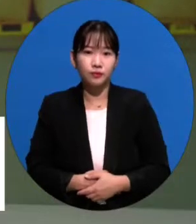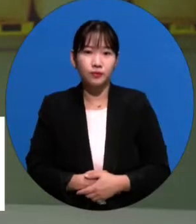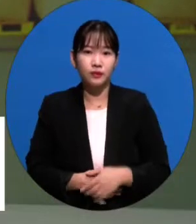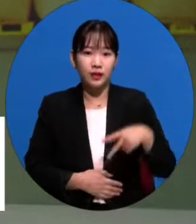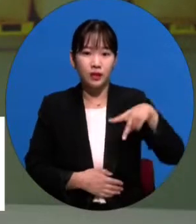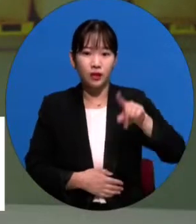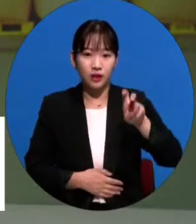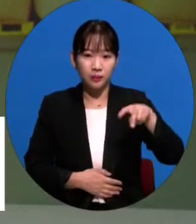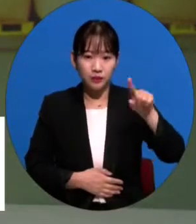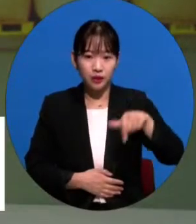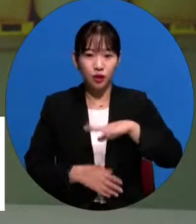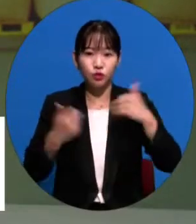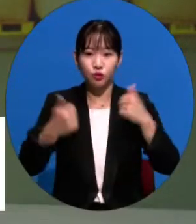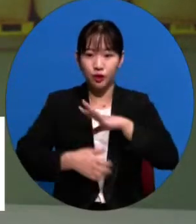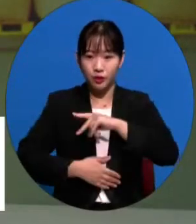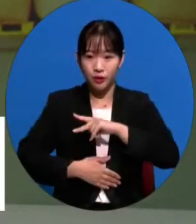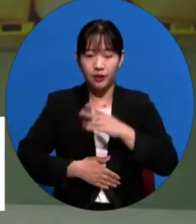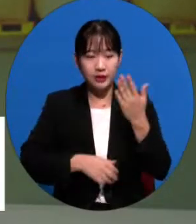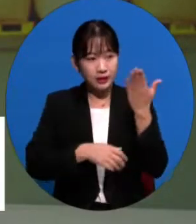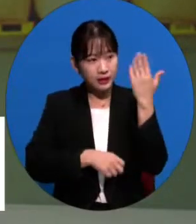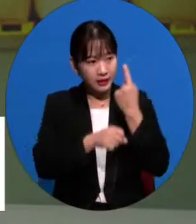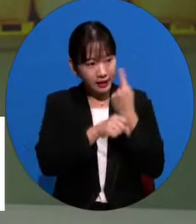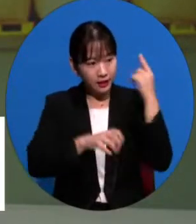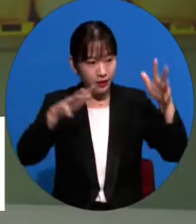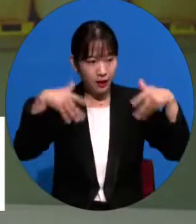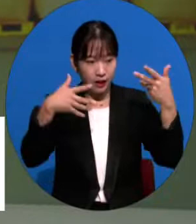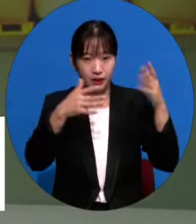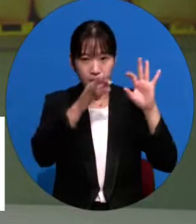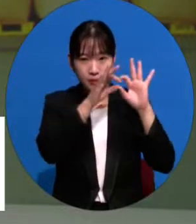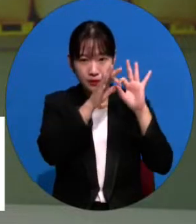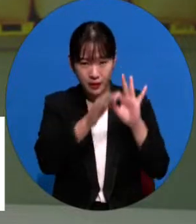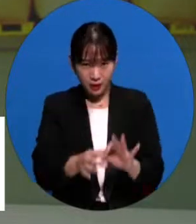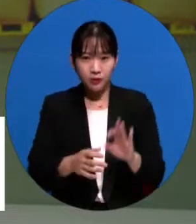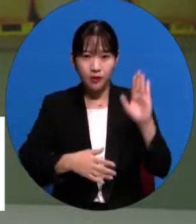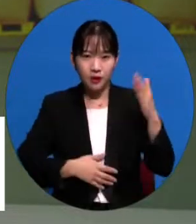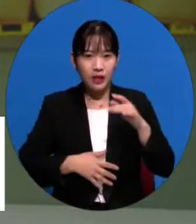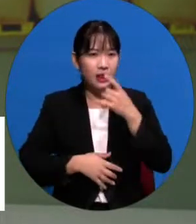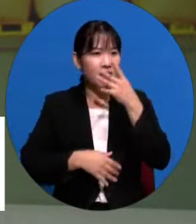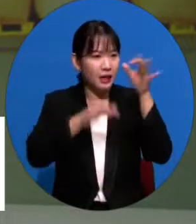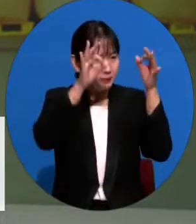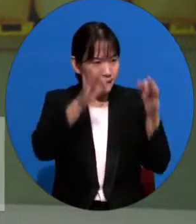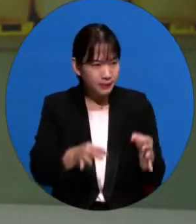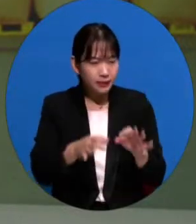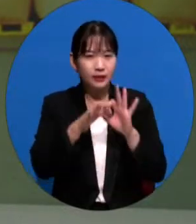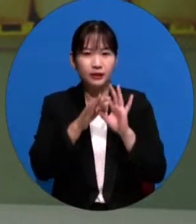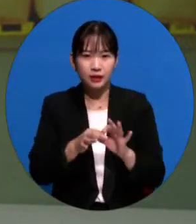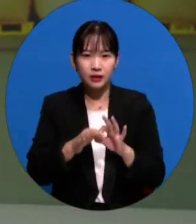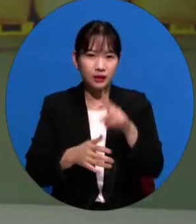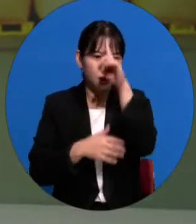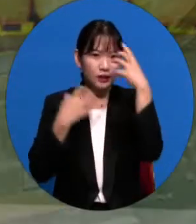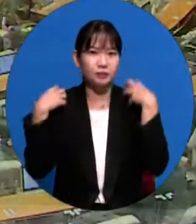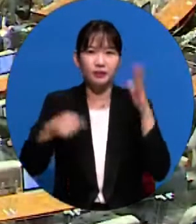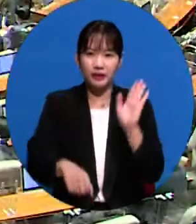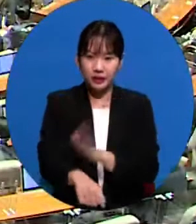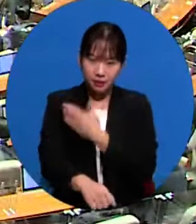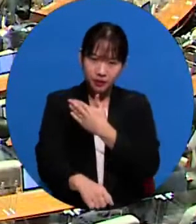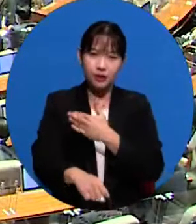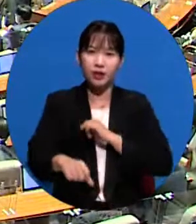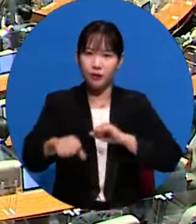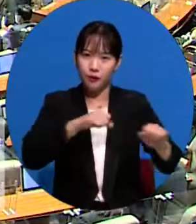소 3석 국회의원이 에 지난해 가을부터 이온의 쌀까 폭락과 관련해 정부의 무능한 대응을 7 타